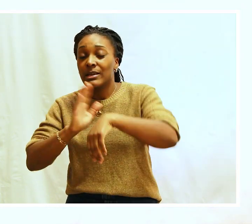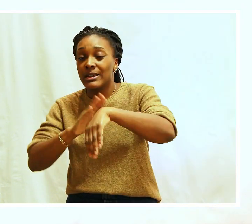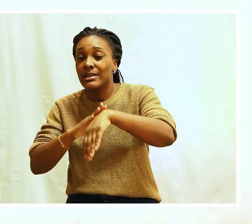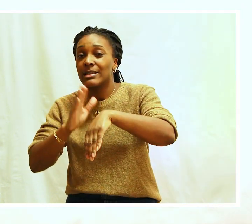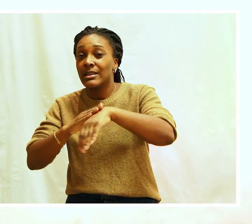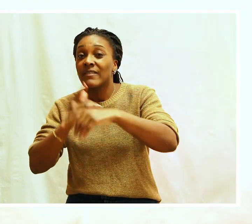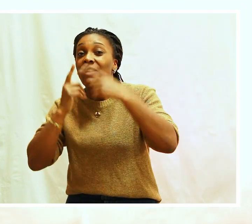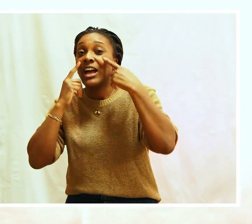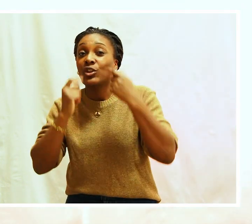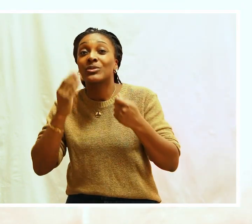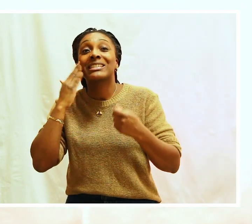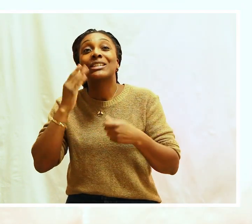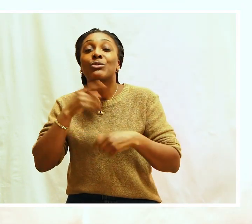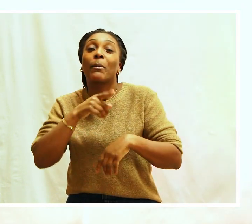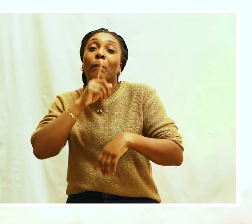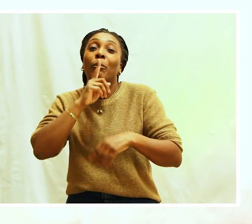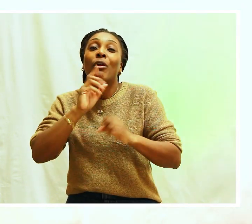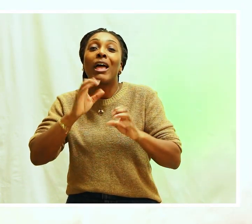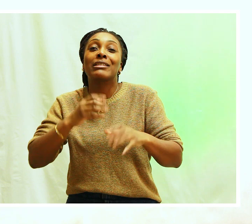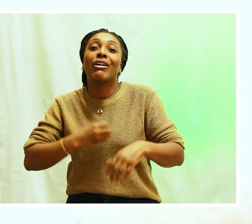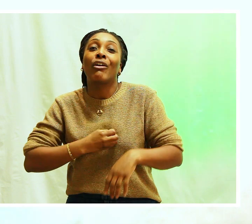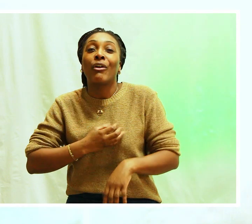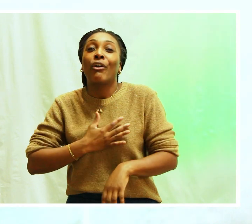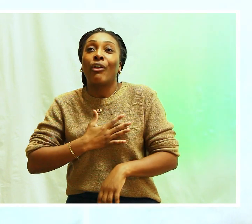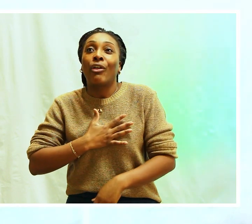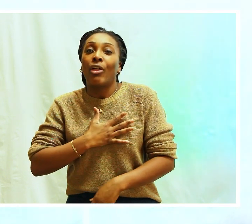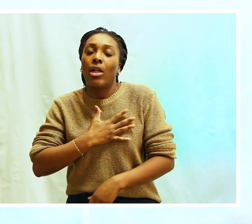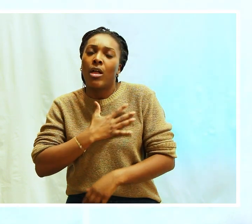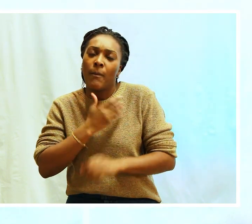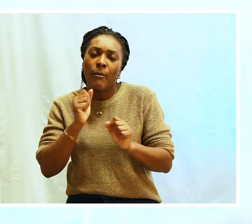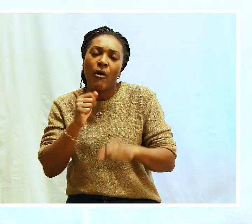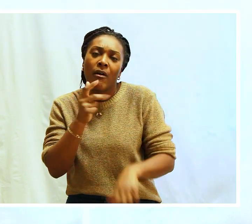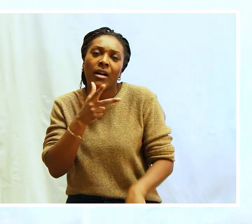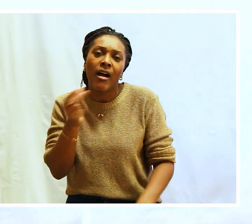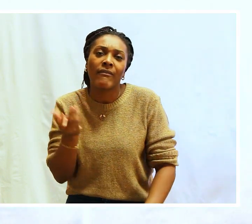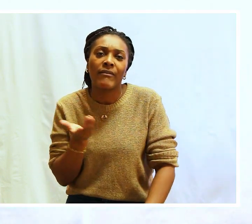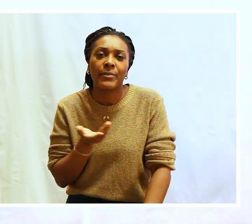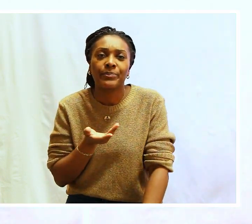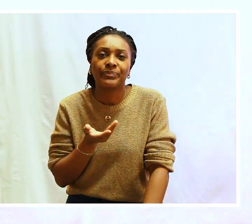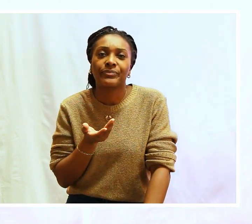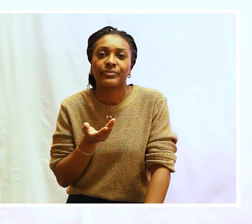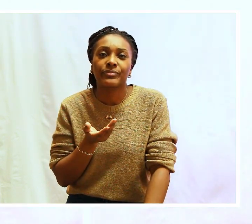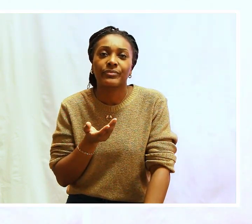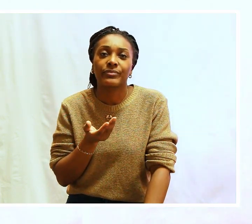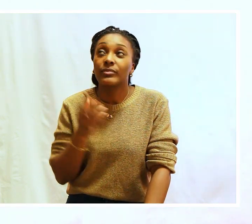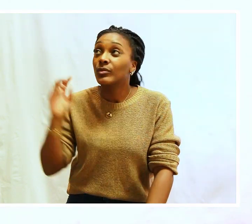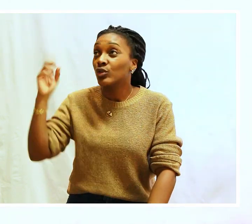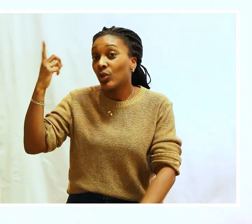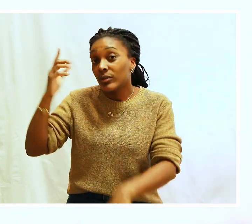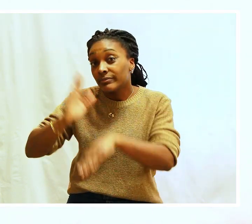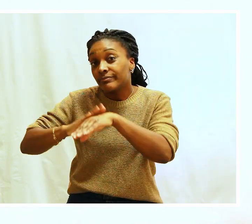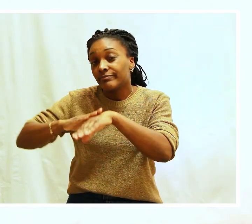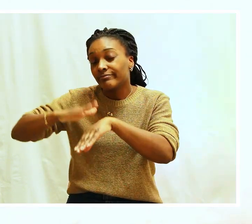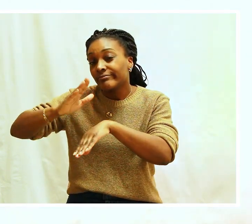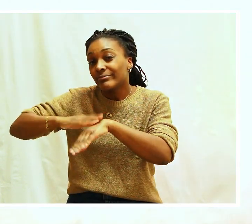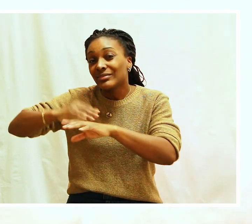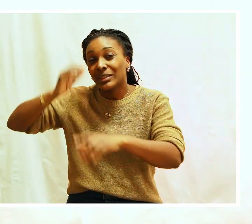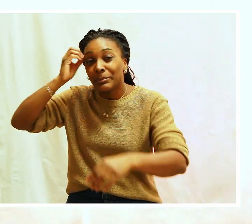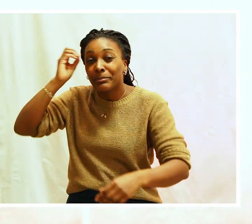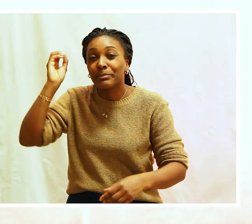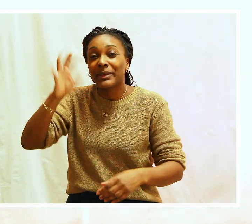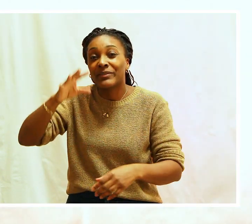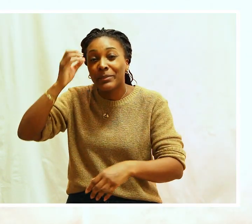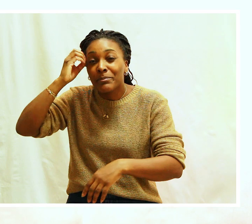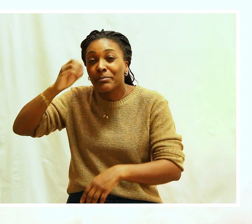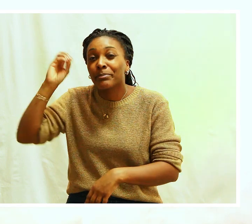Parce que si tu laisses ces sentiments prendre le dessus, ça risque de mal finir. Et Dieu est celui qui nous avertit. Et qui nous donne aussi